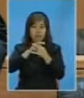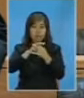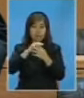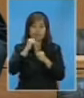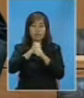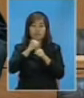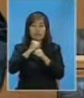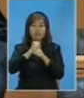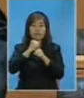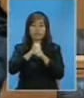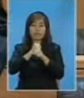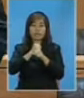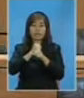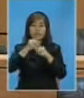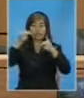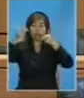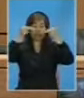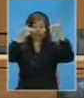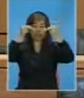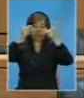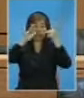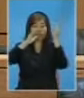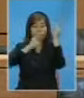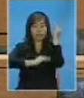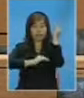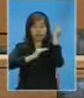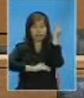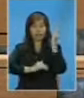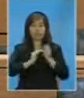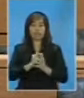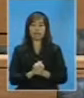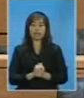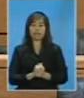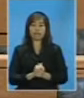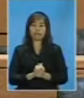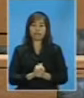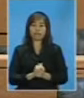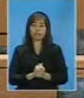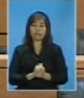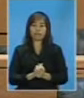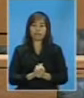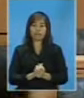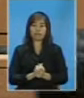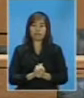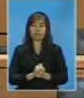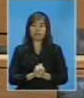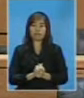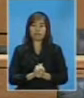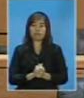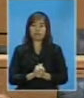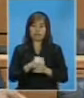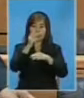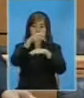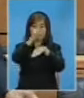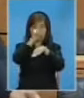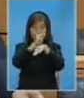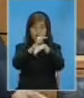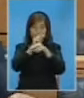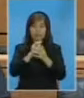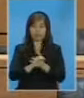การตรวจสอบ CCTV ในจังหวัดชายแดนภาคใต้ท่านประธานที่เคารพครับกล้อง